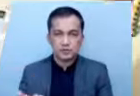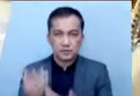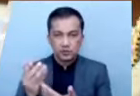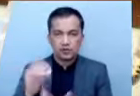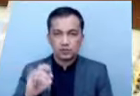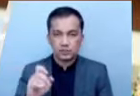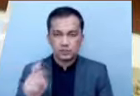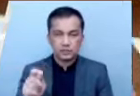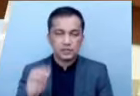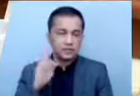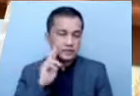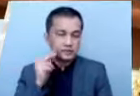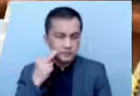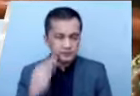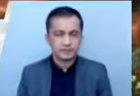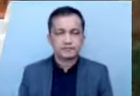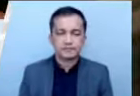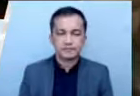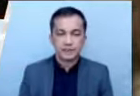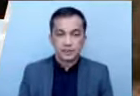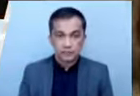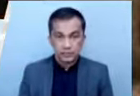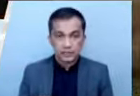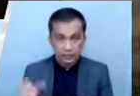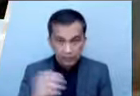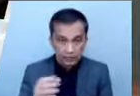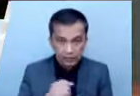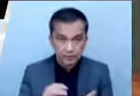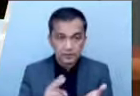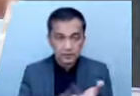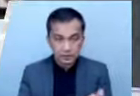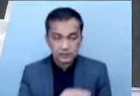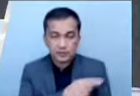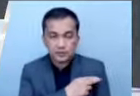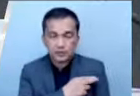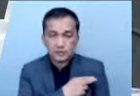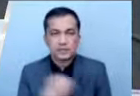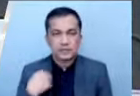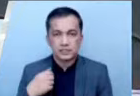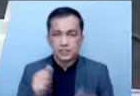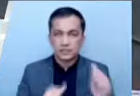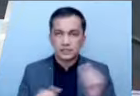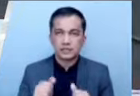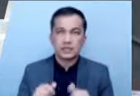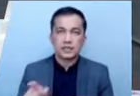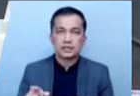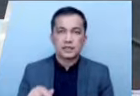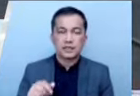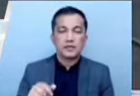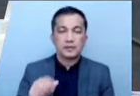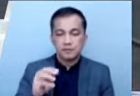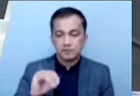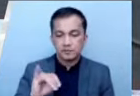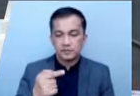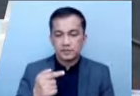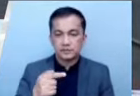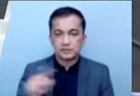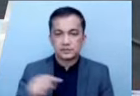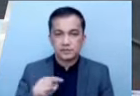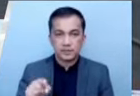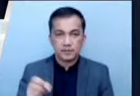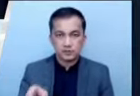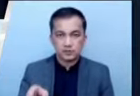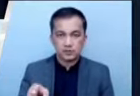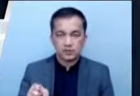Ontiveros. Habang nangangalap pa ng pirma si Padilla, hindi raw muna aaksyonan ni Senate President Migs Zubiri ang pag-issue ng arrest order laban